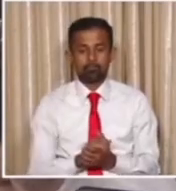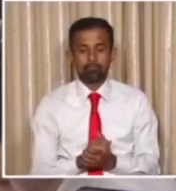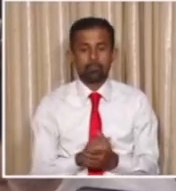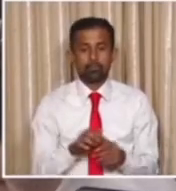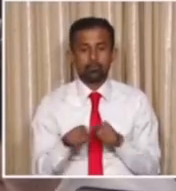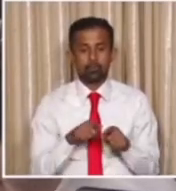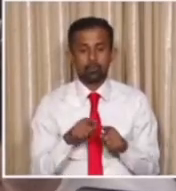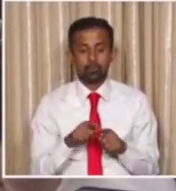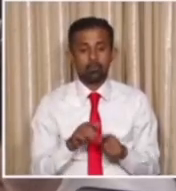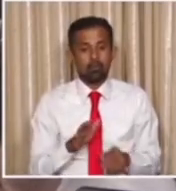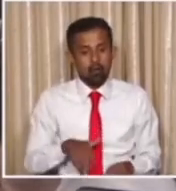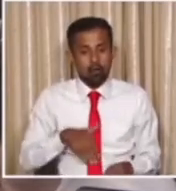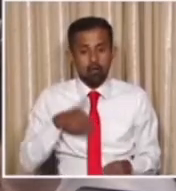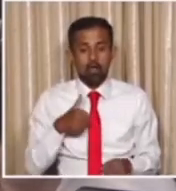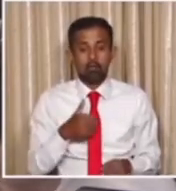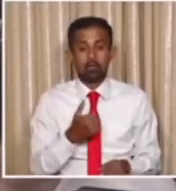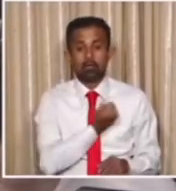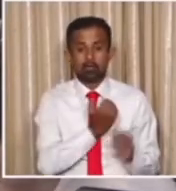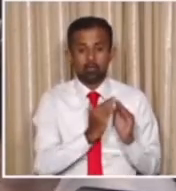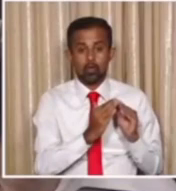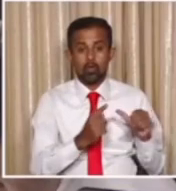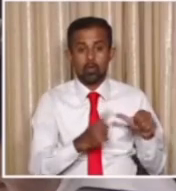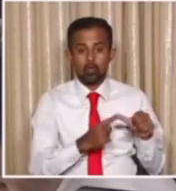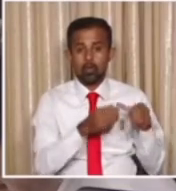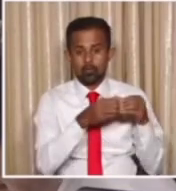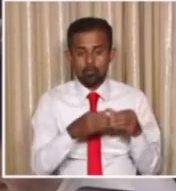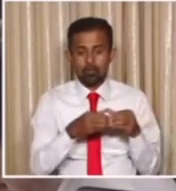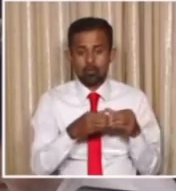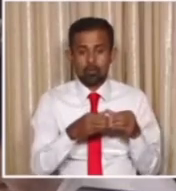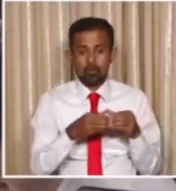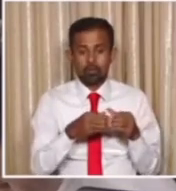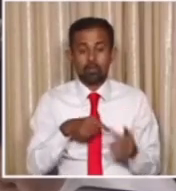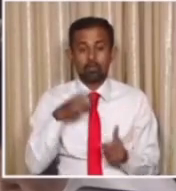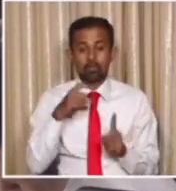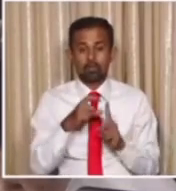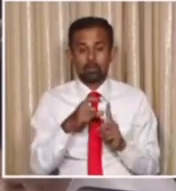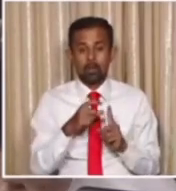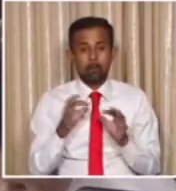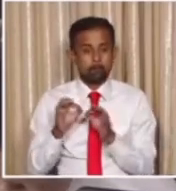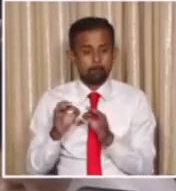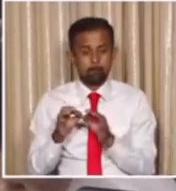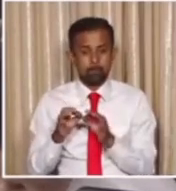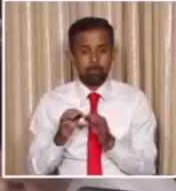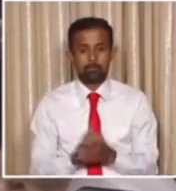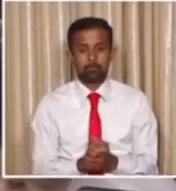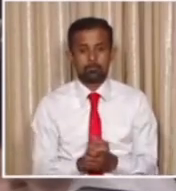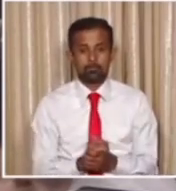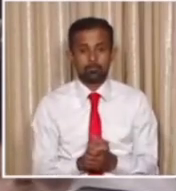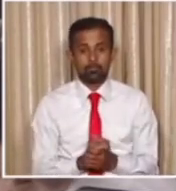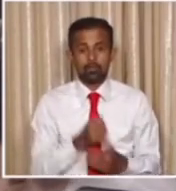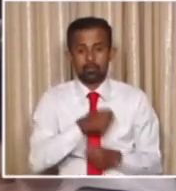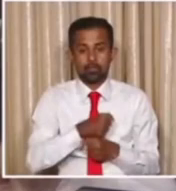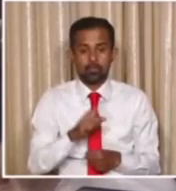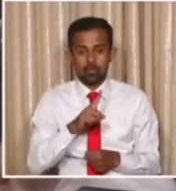ඒ වගේම ප්‍රයිමරි කෙයා ඩිවිෂනල් හොස්පිටල් ටයිප් ඒ, ඩිවිෂනල් හොස්පිටල් ටයිප් බී ලයින්